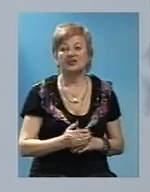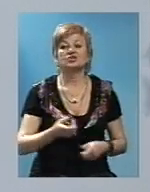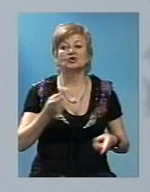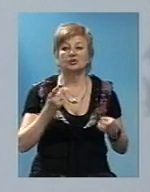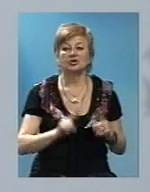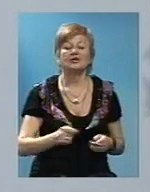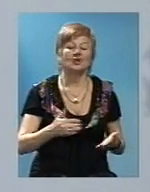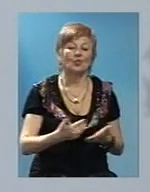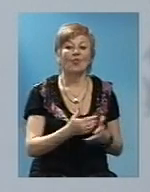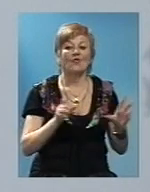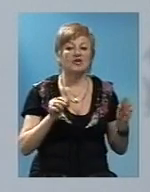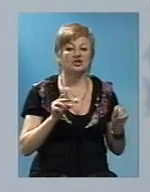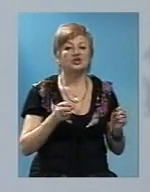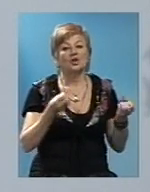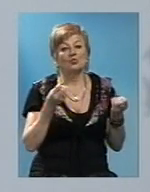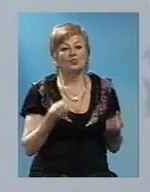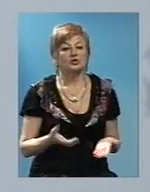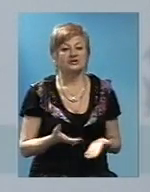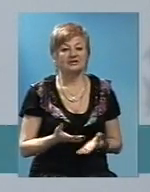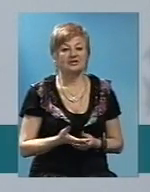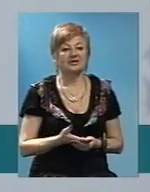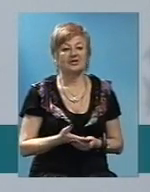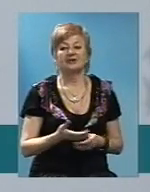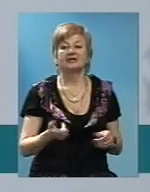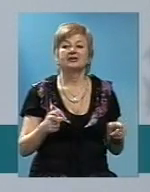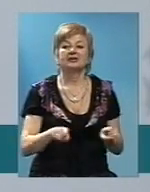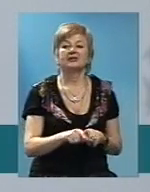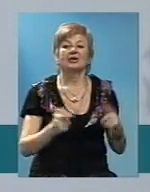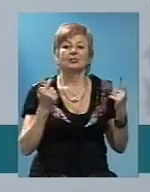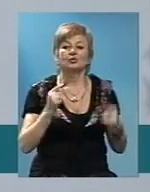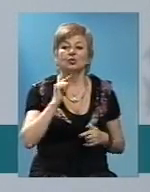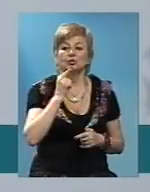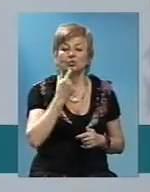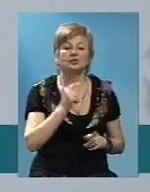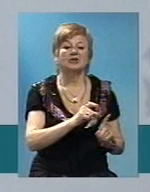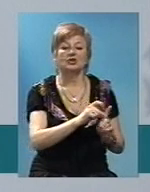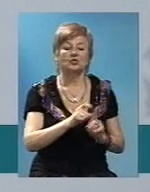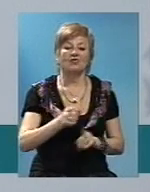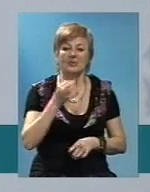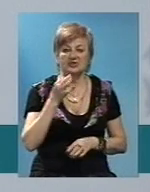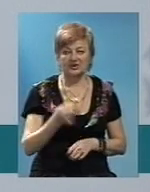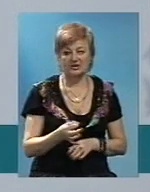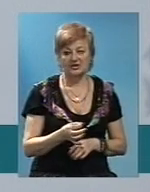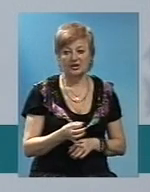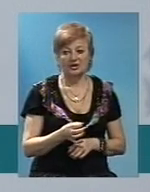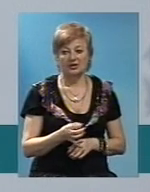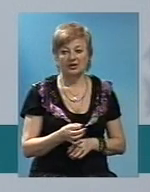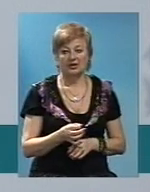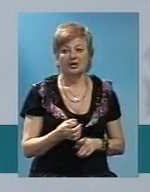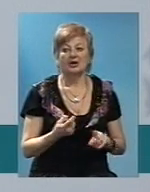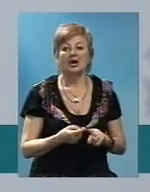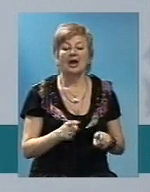рівень щастя просто, я не знаю, він настільки великий, що його складно описати словами. Бо